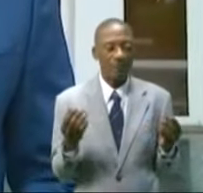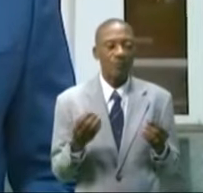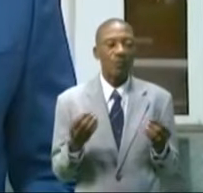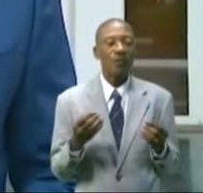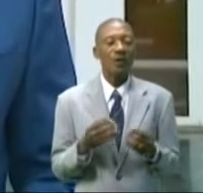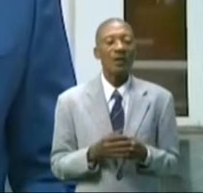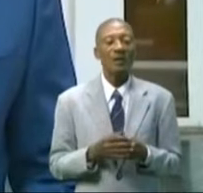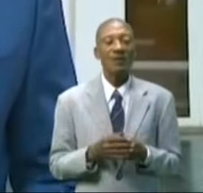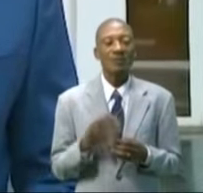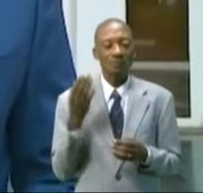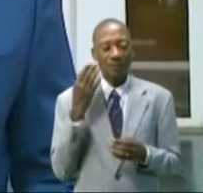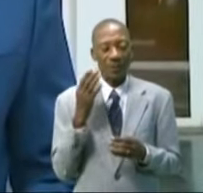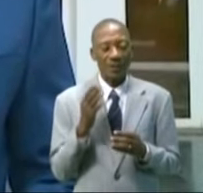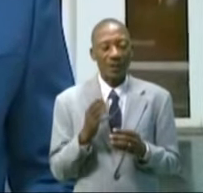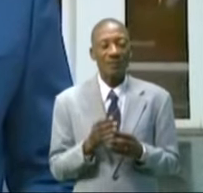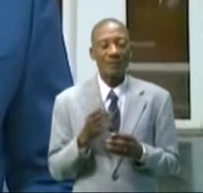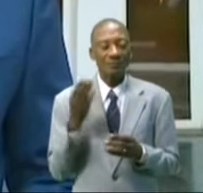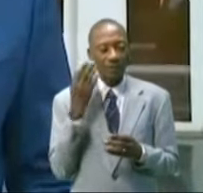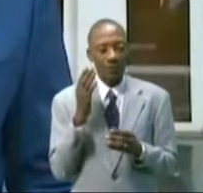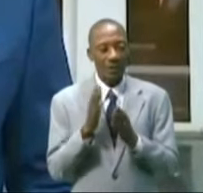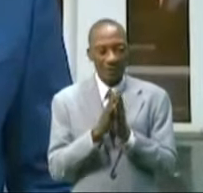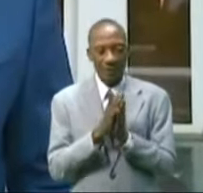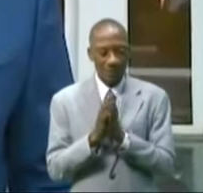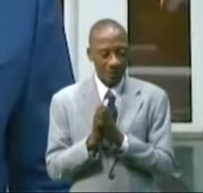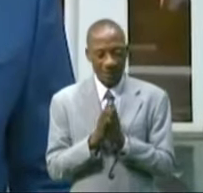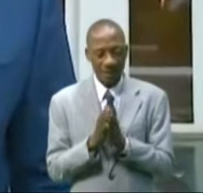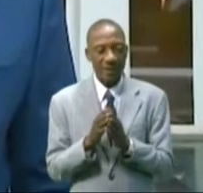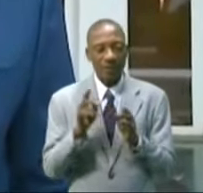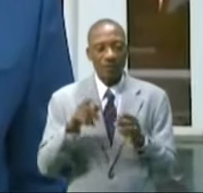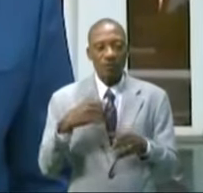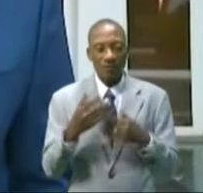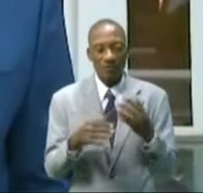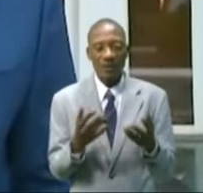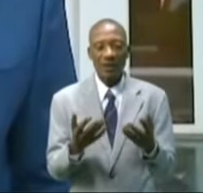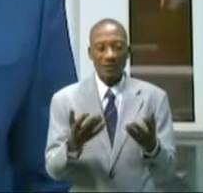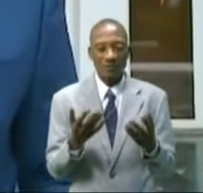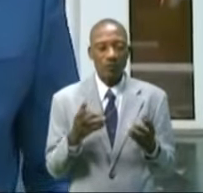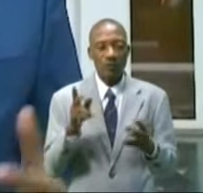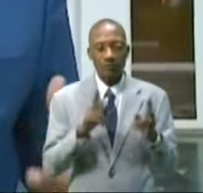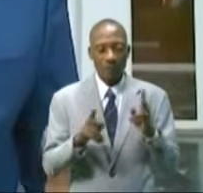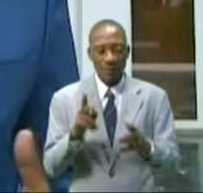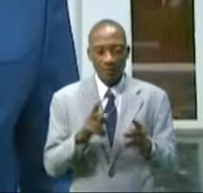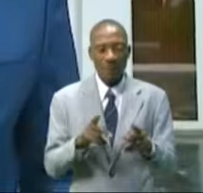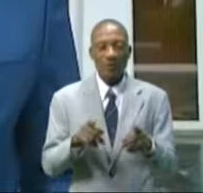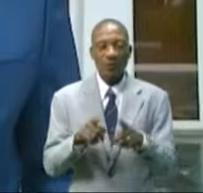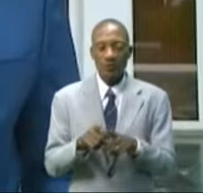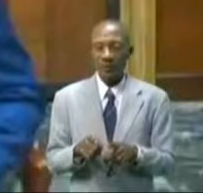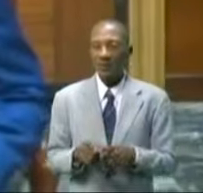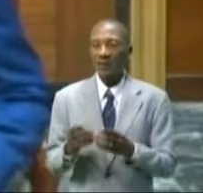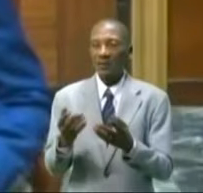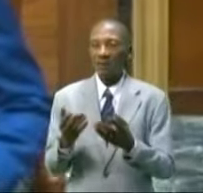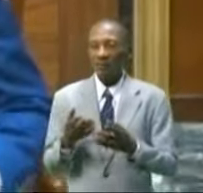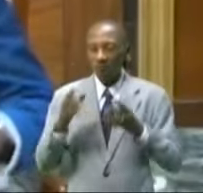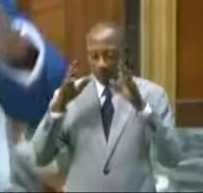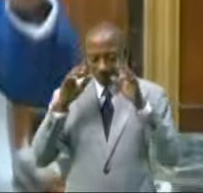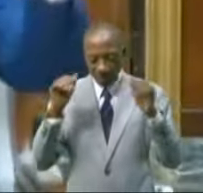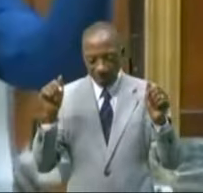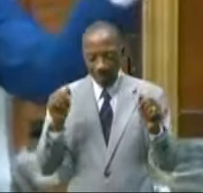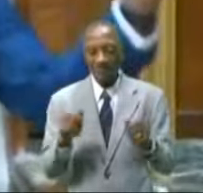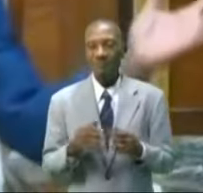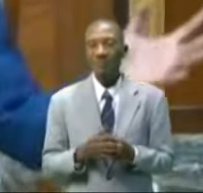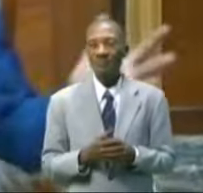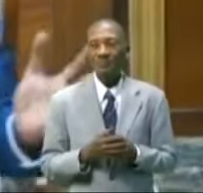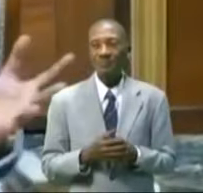n'ont pas été frustrés mais c'était la volonté de la classe politique de la majorité. Ici, je